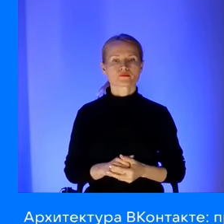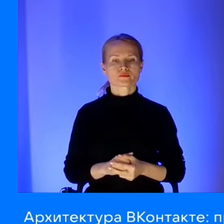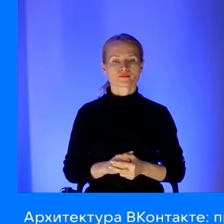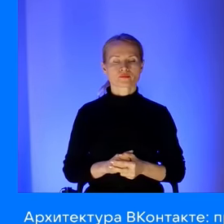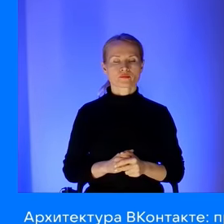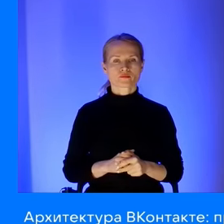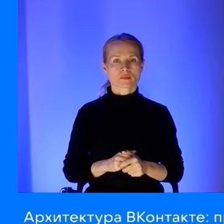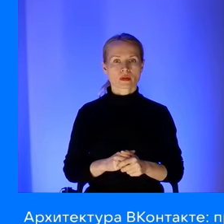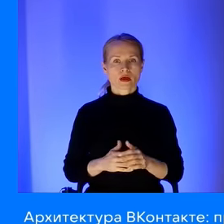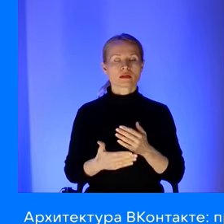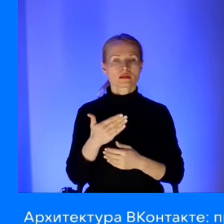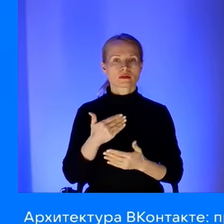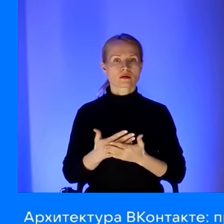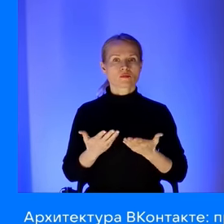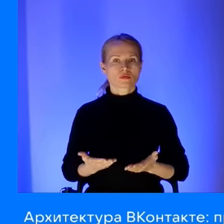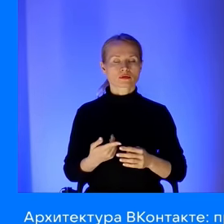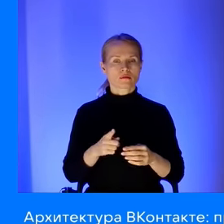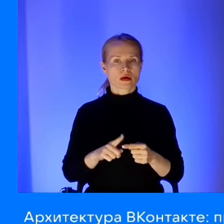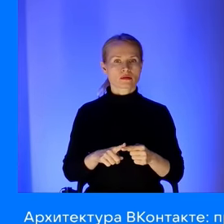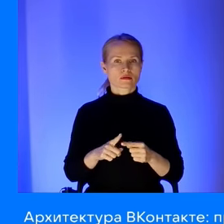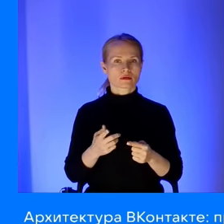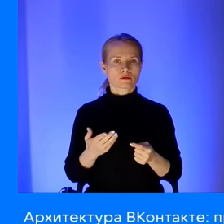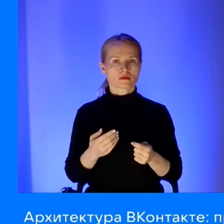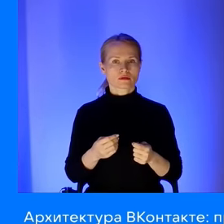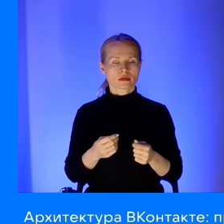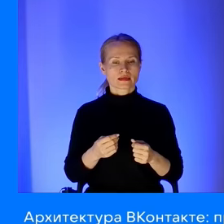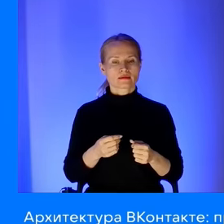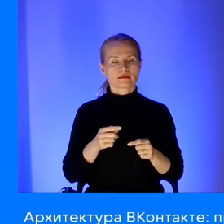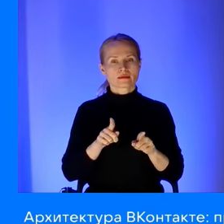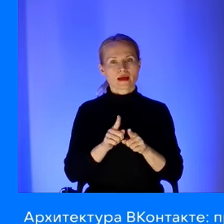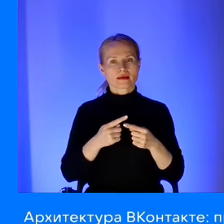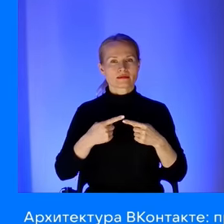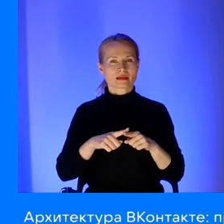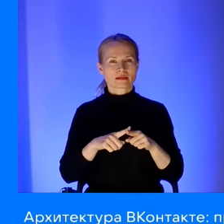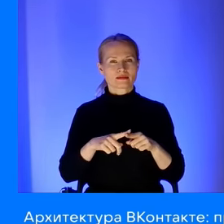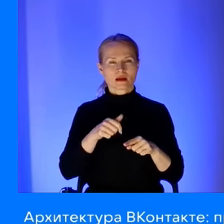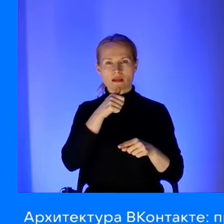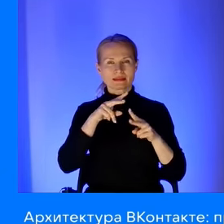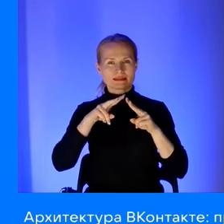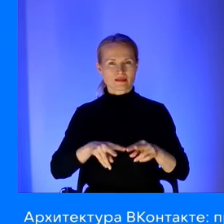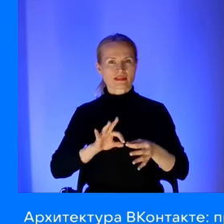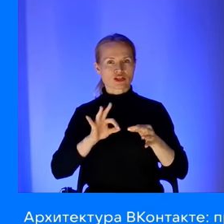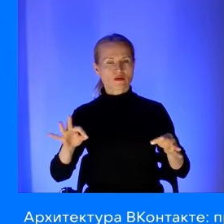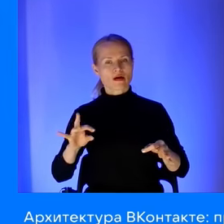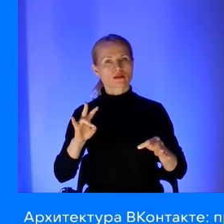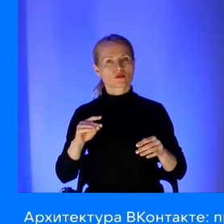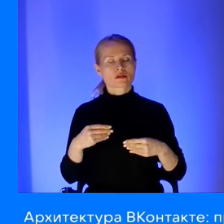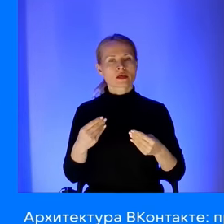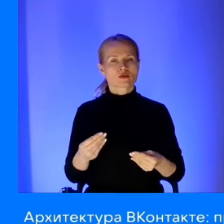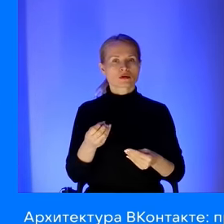вмешательство таким образом это достаточно продвинутая техника тестирования но она даёт очень большие